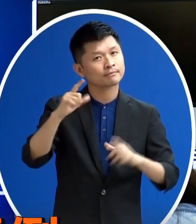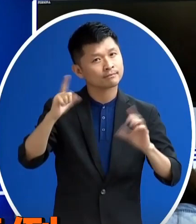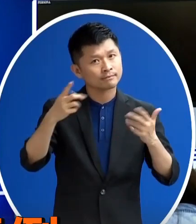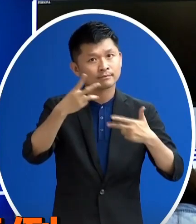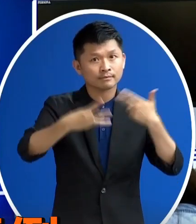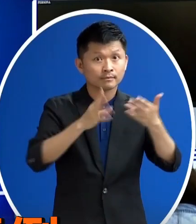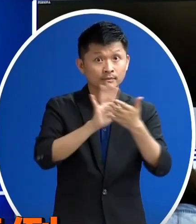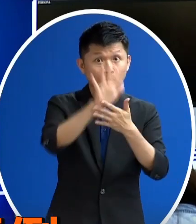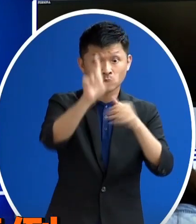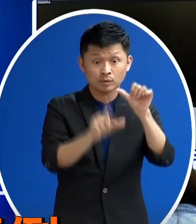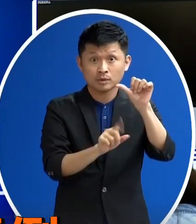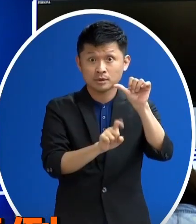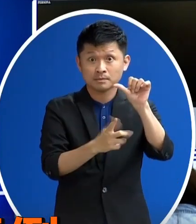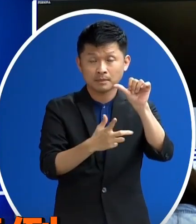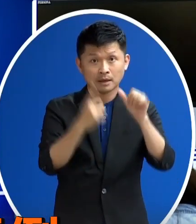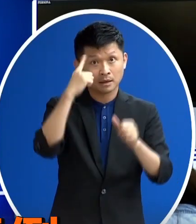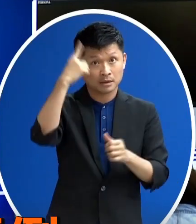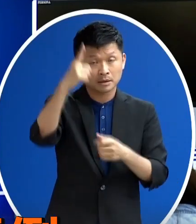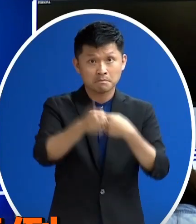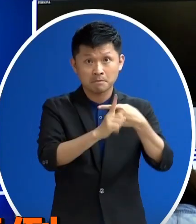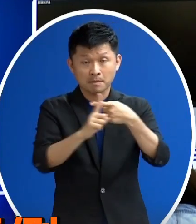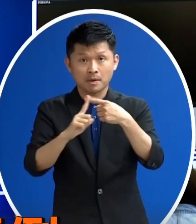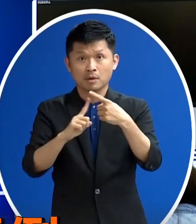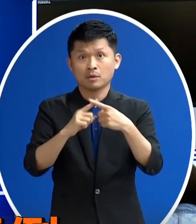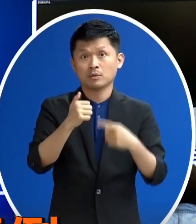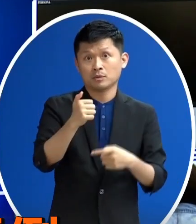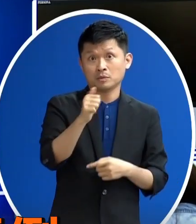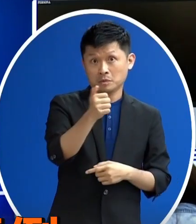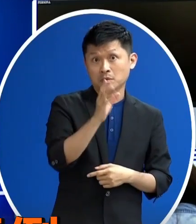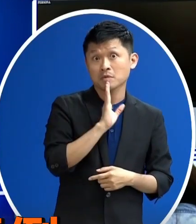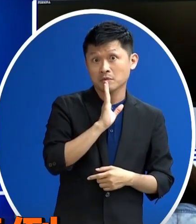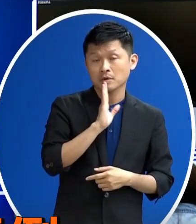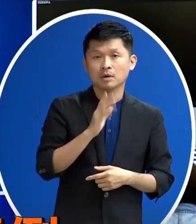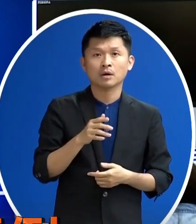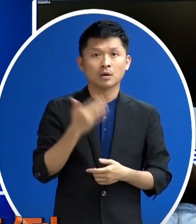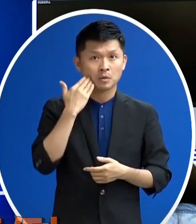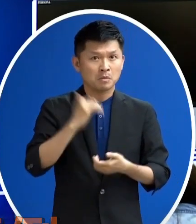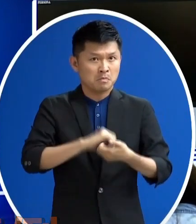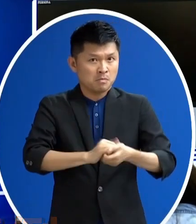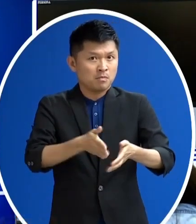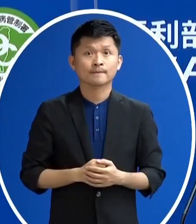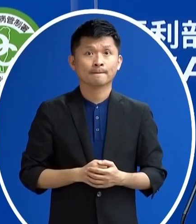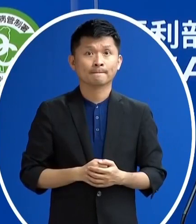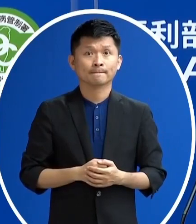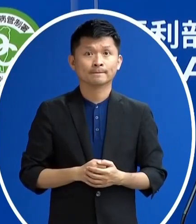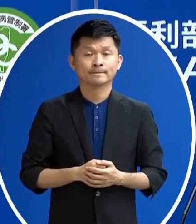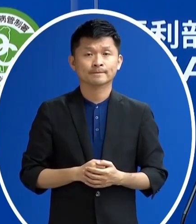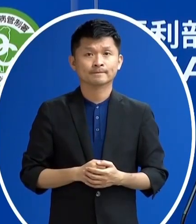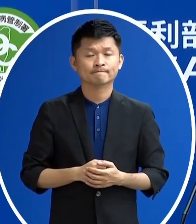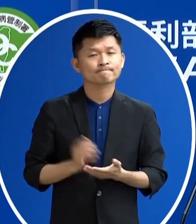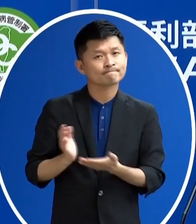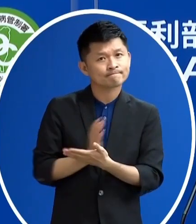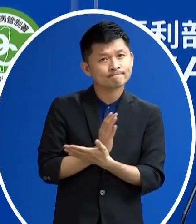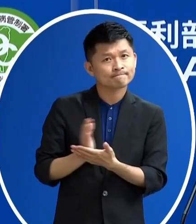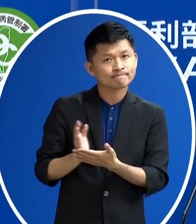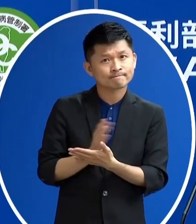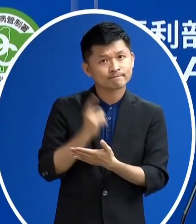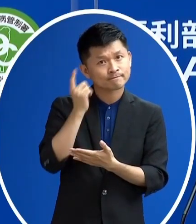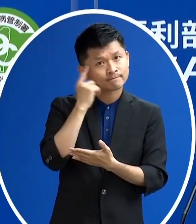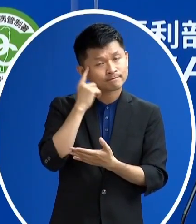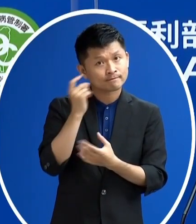后，5月18号单日确诊会达50万，若有必要还是会软性封城。请问指挥中心看法？ 那我们来看看呢，哈，就